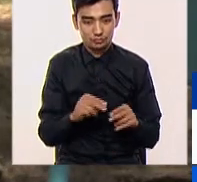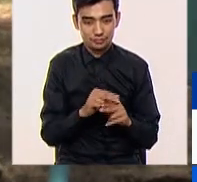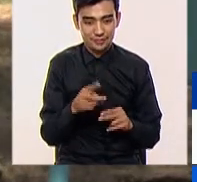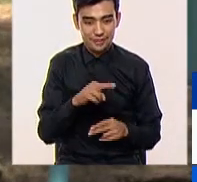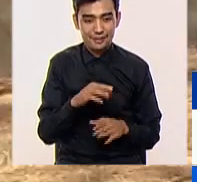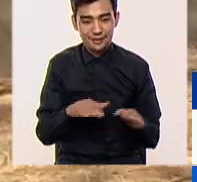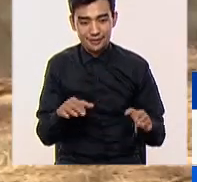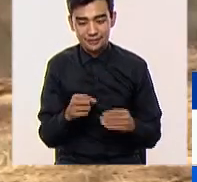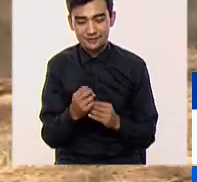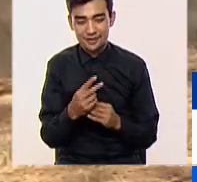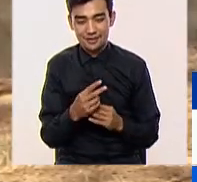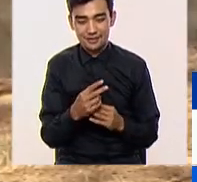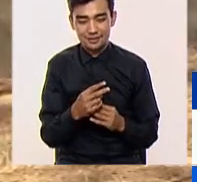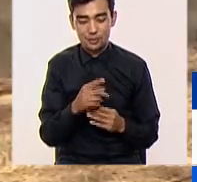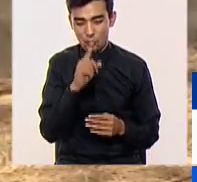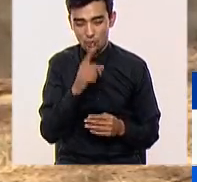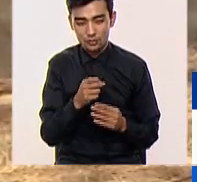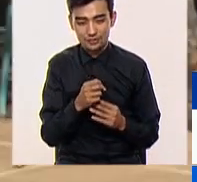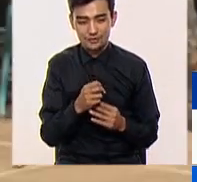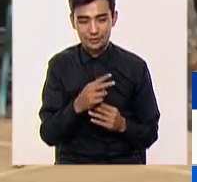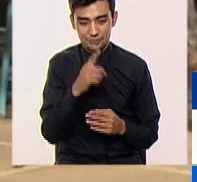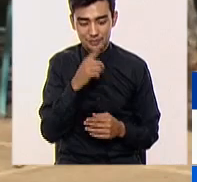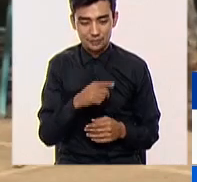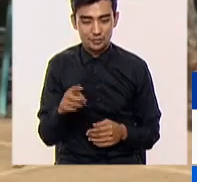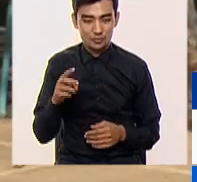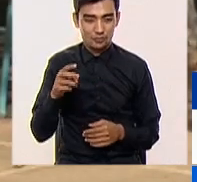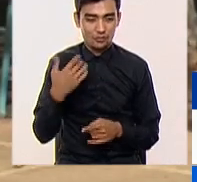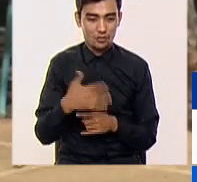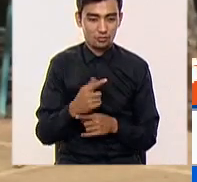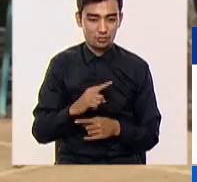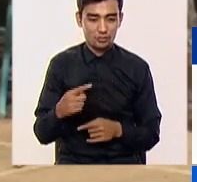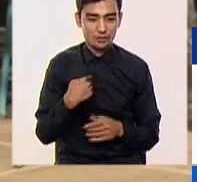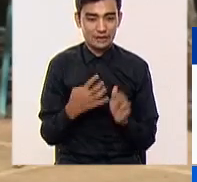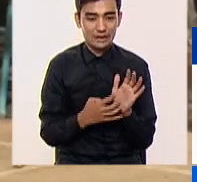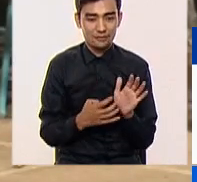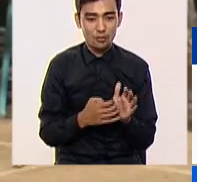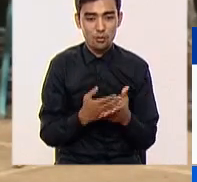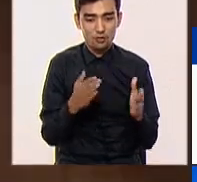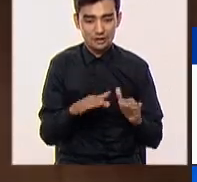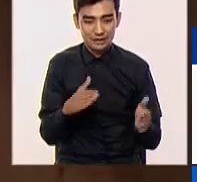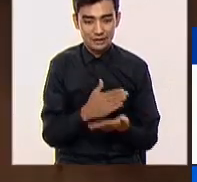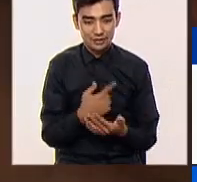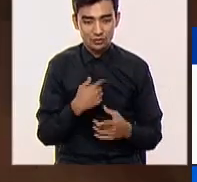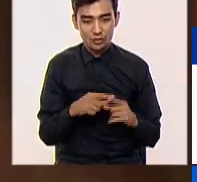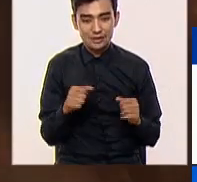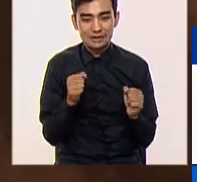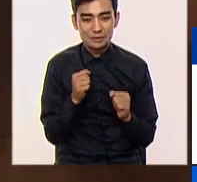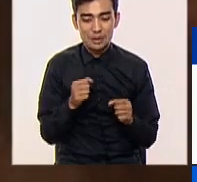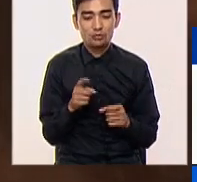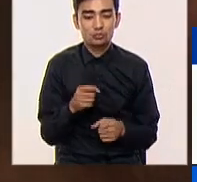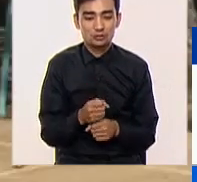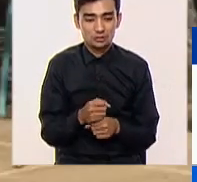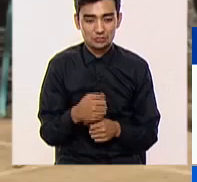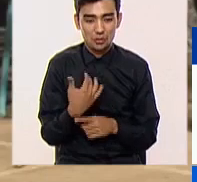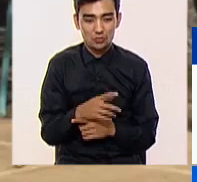жыл 12 ай сырттағы ескі әжетханаға барады екен. 900-ге жуық бала бар біздің мектебімізде оқитын дәл қазіргі таңда. Қыстың күні енді амалдап ләжі